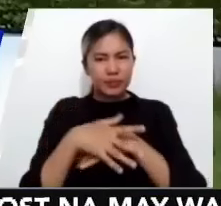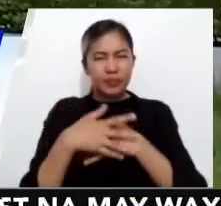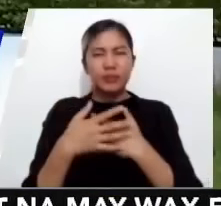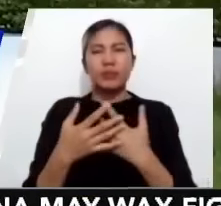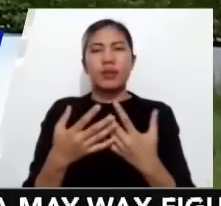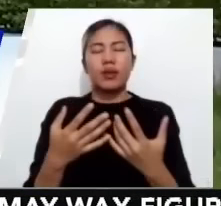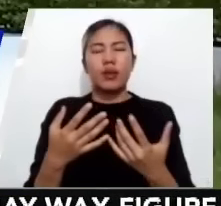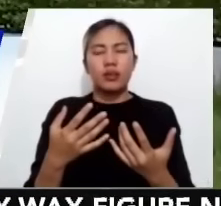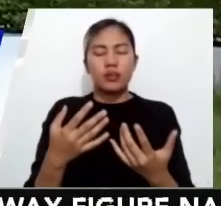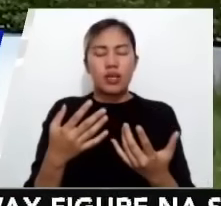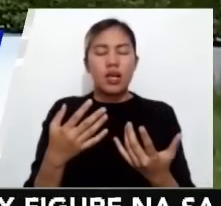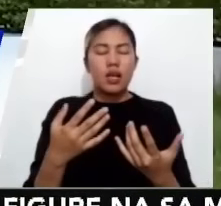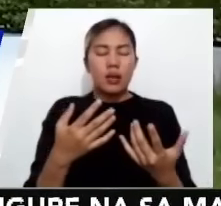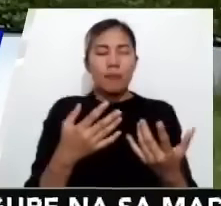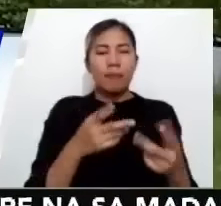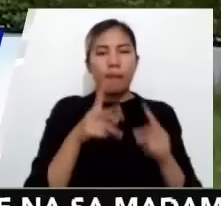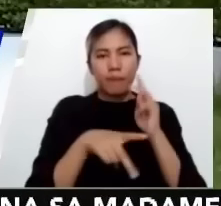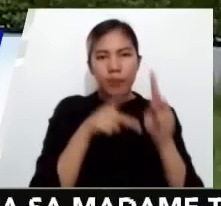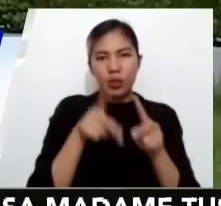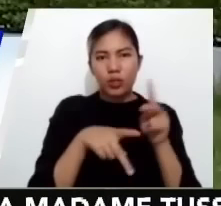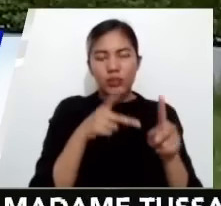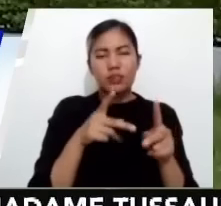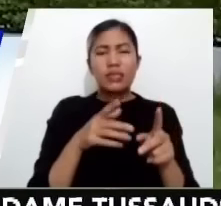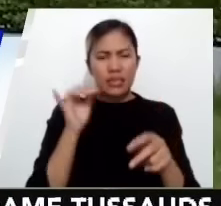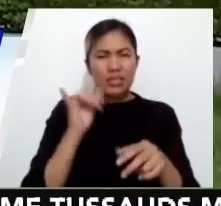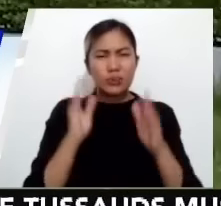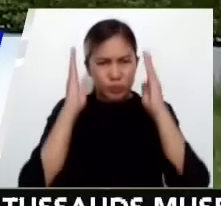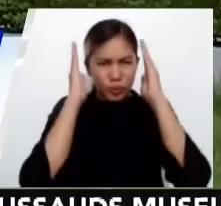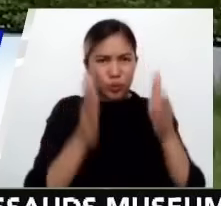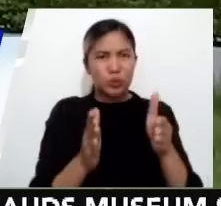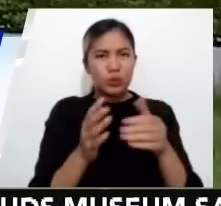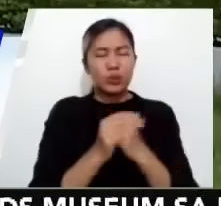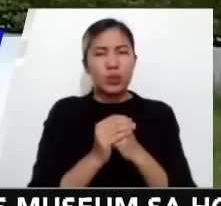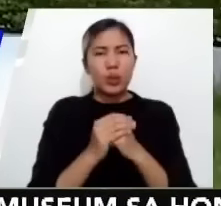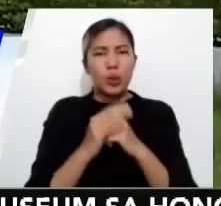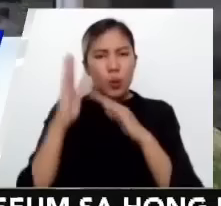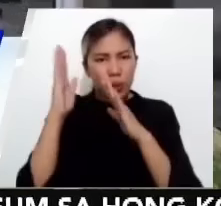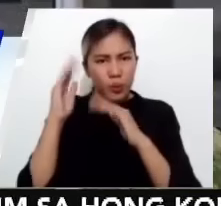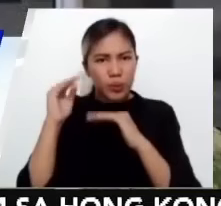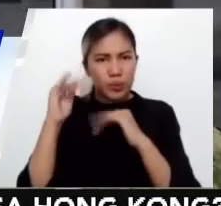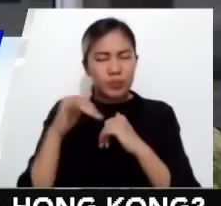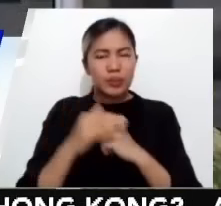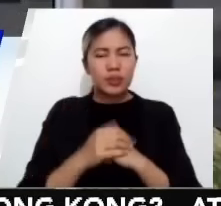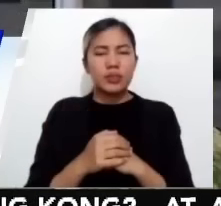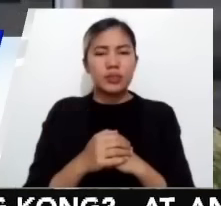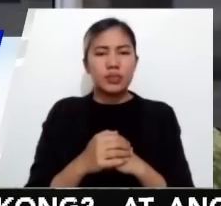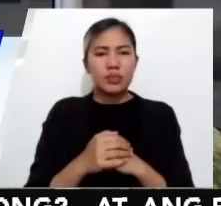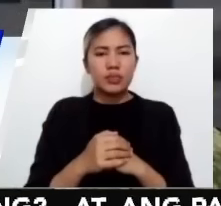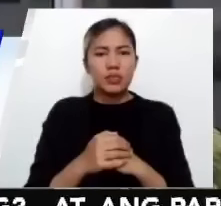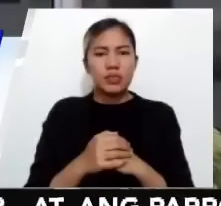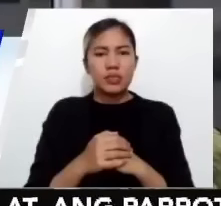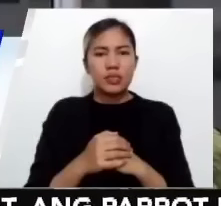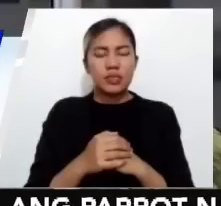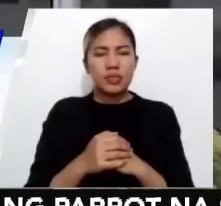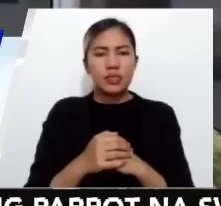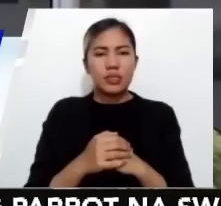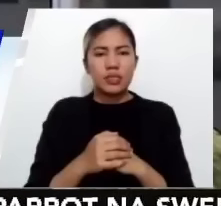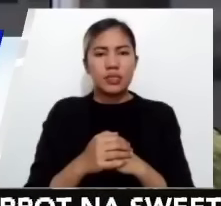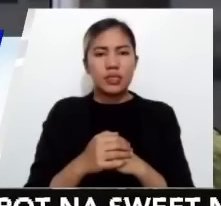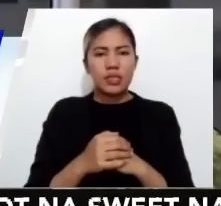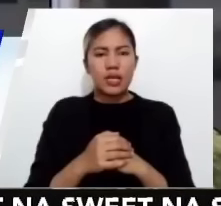So ito po ang mga pagtutukan natin, and sana po you isolate the armed forces of the Philippines from political issues